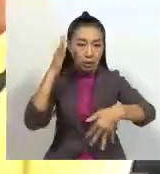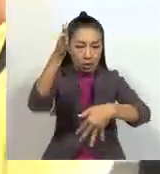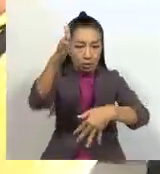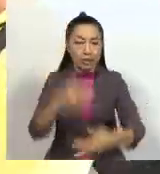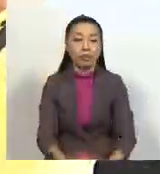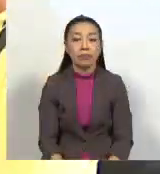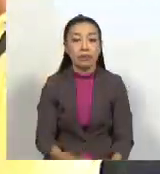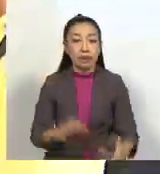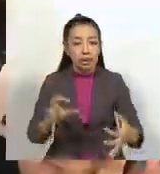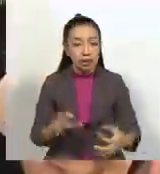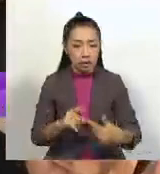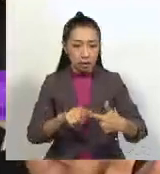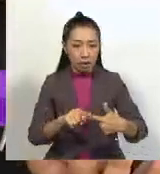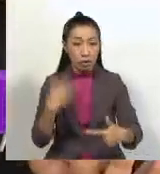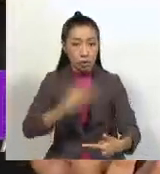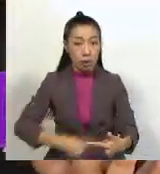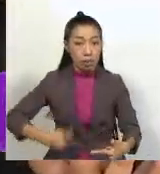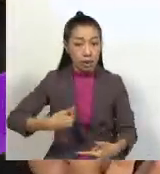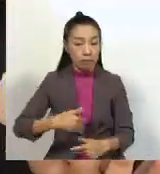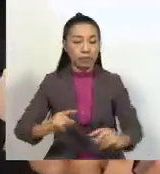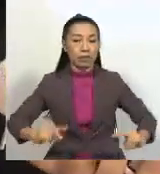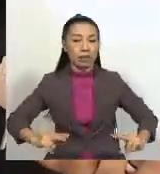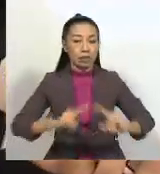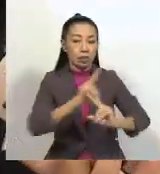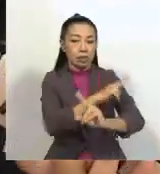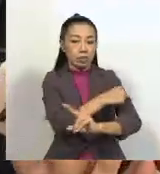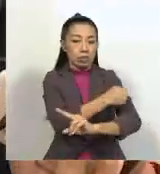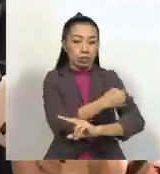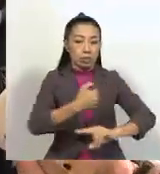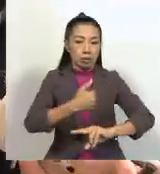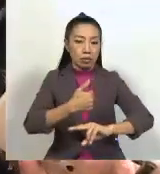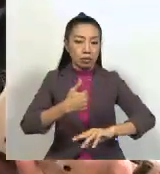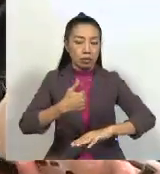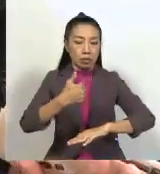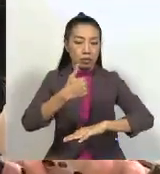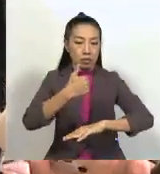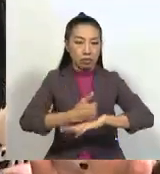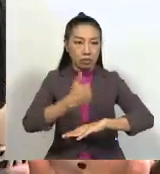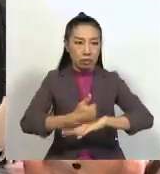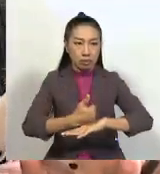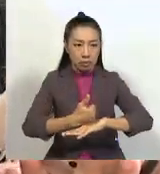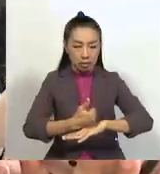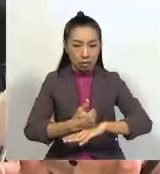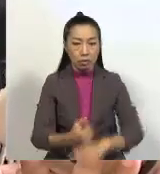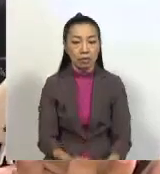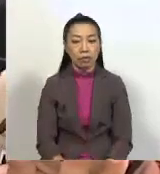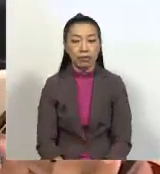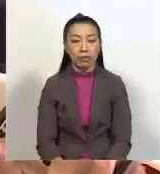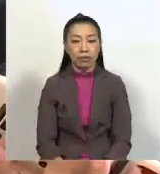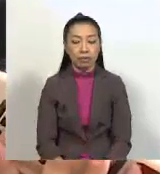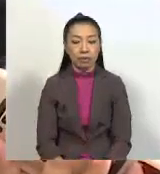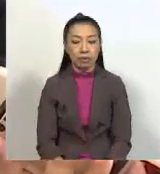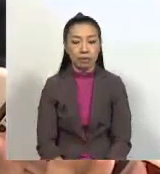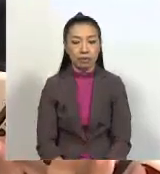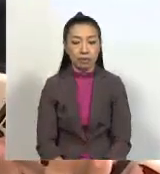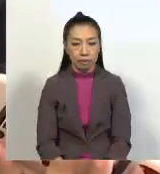สุขภาพกันบ้างนายอนุทินชาญวีรกูลรัฐมนตรีว่าการกระทรวงเกษตรและสหกรณ์ขออภัยครับรัฐมนตรีว่าการกระทรวงสาธารณสุ